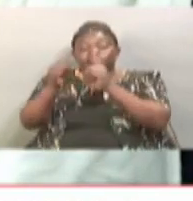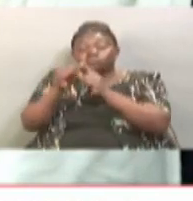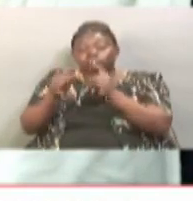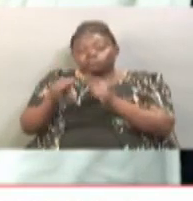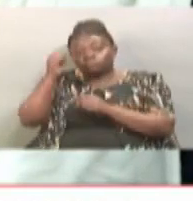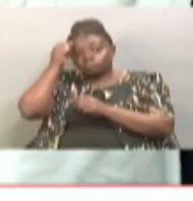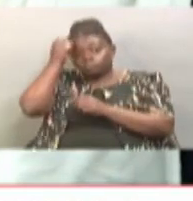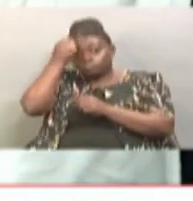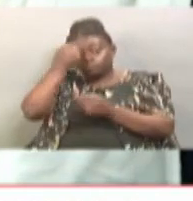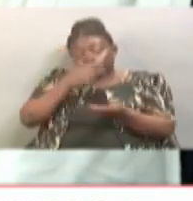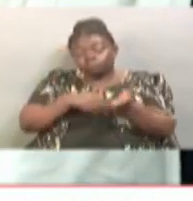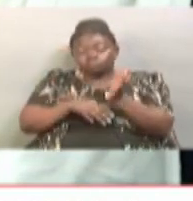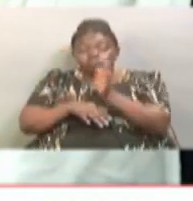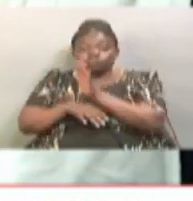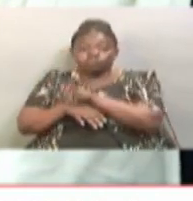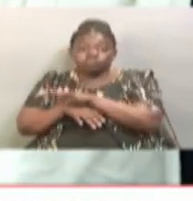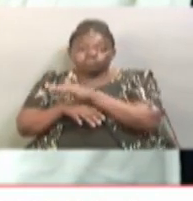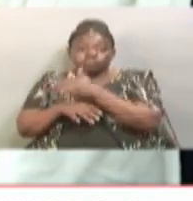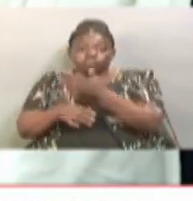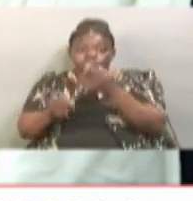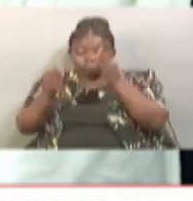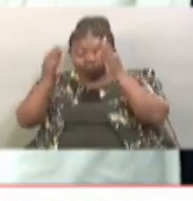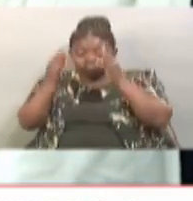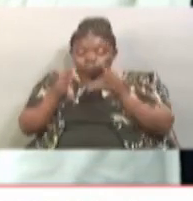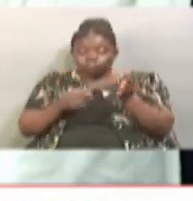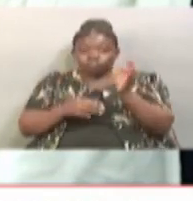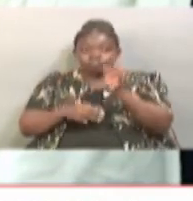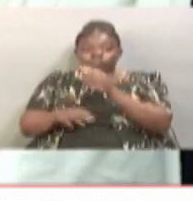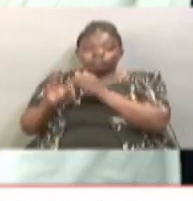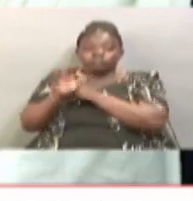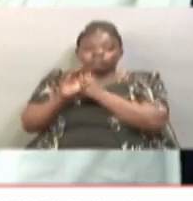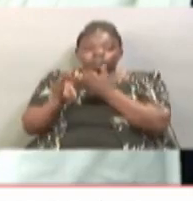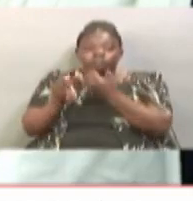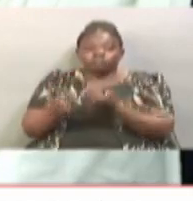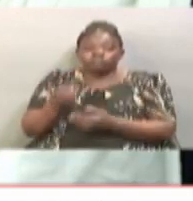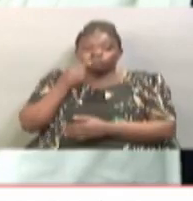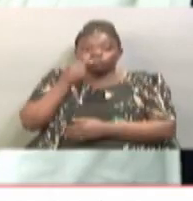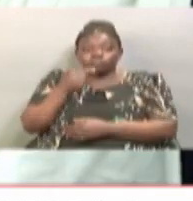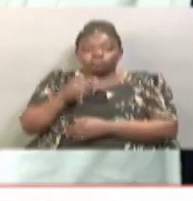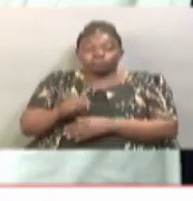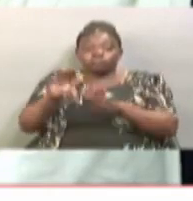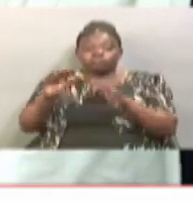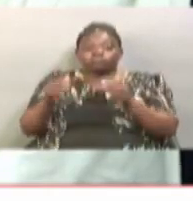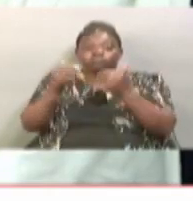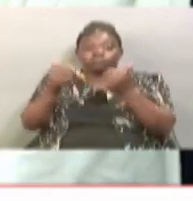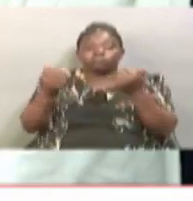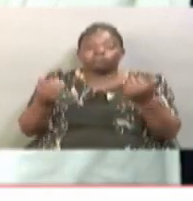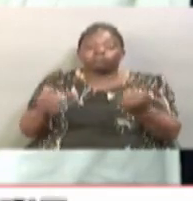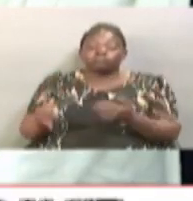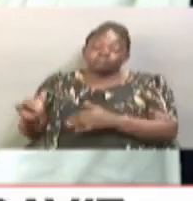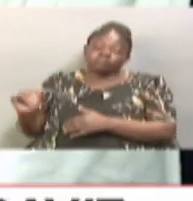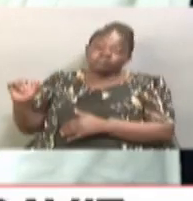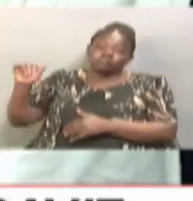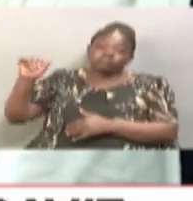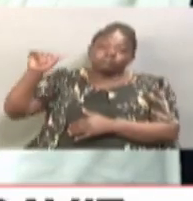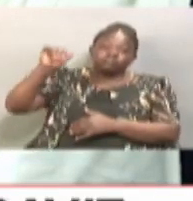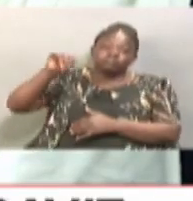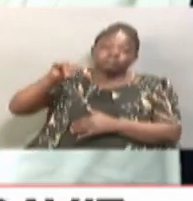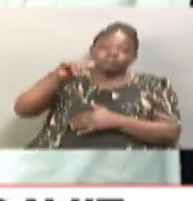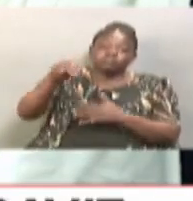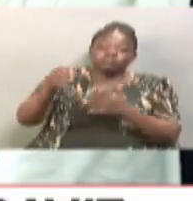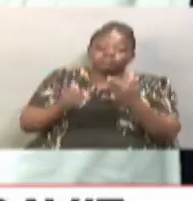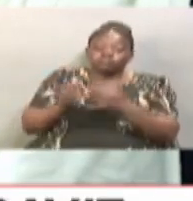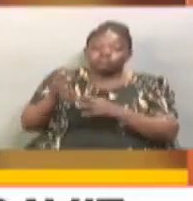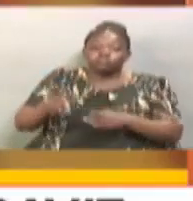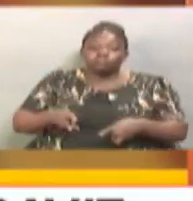gavumenti ekomezzaawo lwaki yasazeewo okubazza kuno Kibenge ayogedde ku ngeri abaana bano gye bagendamu ebweru nga n'abamu tebayita